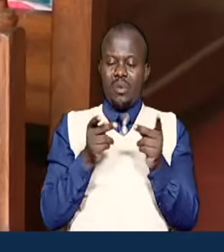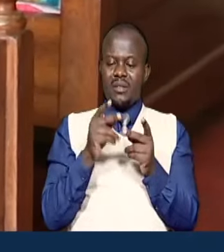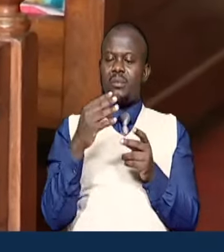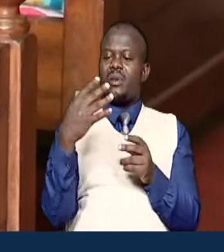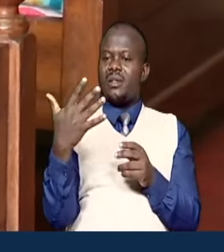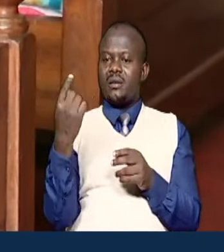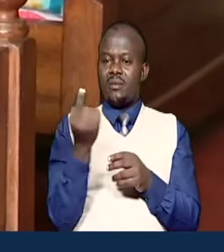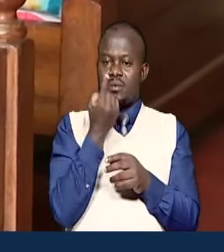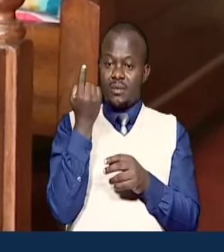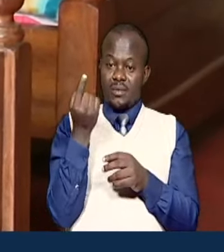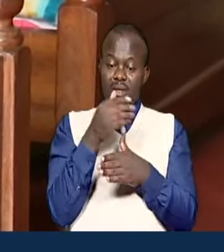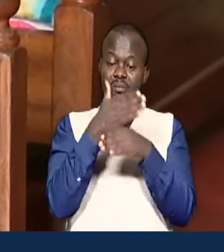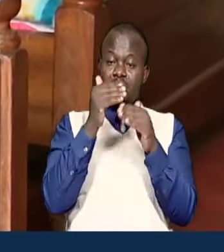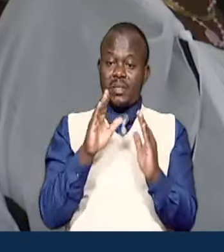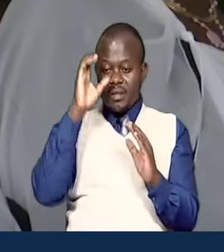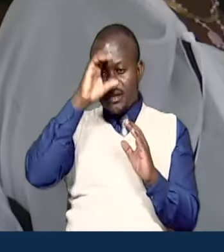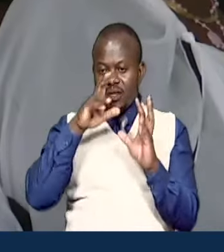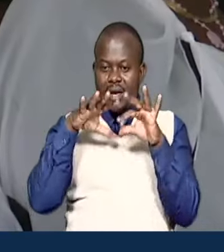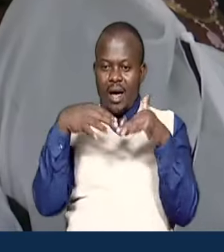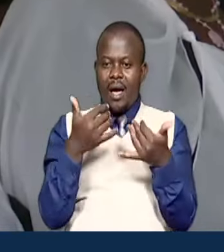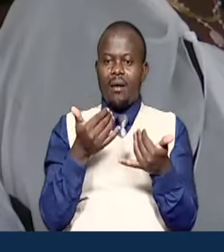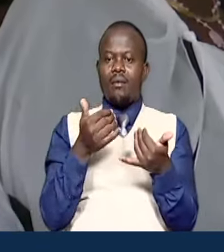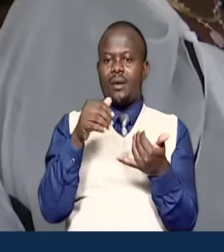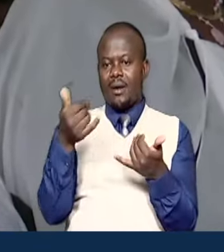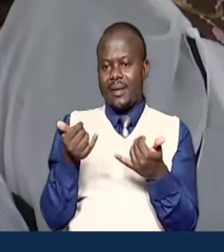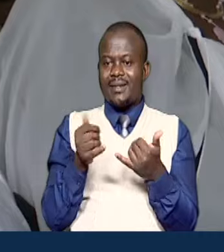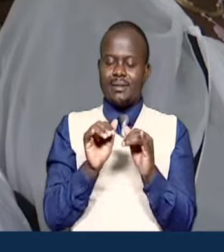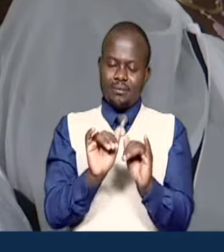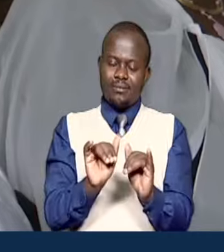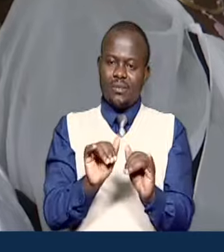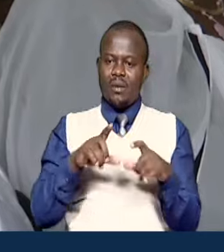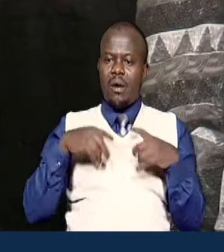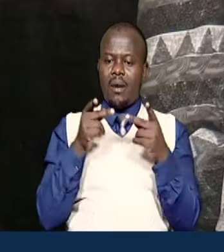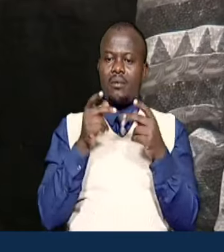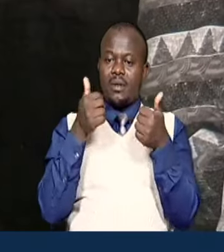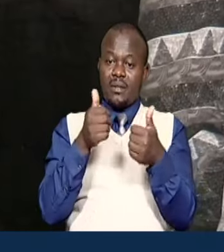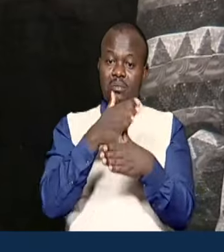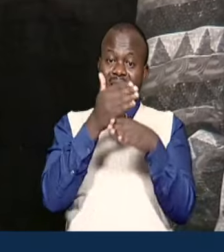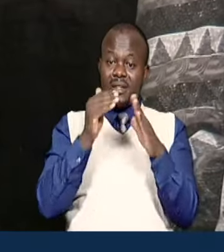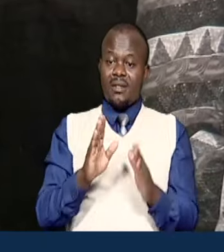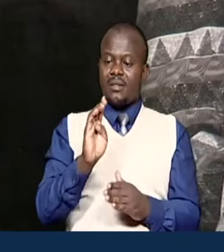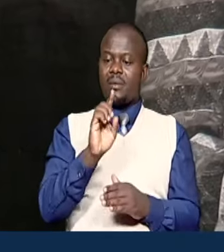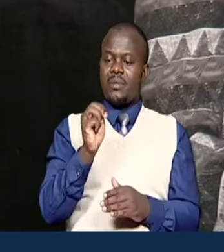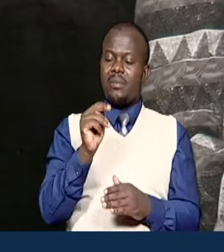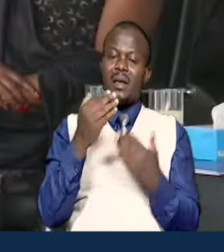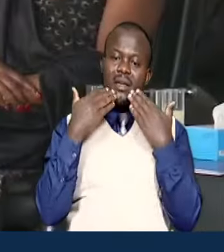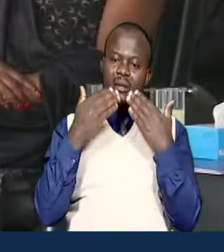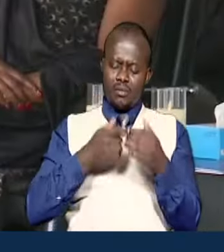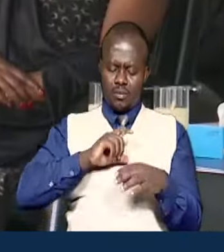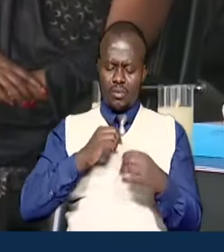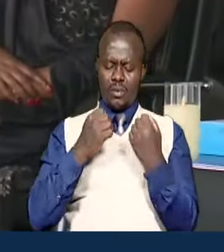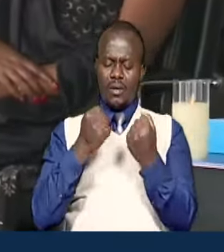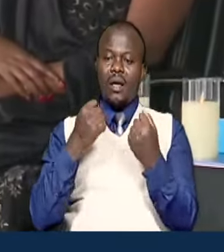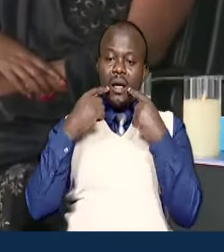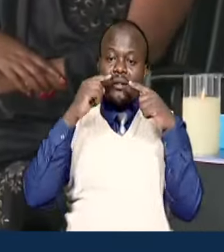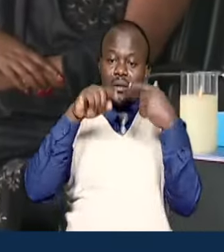gusa. Iyi minisiteri ikaba irimo gushakisha uko abasaguka batuzwa neza. Minisitiri Bizimana kandi yashimye ubutwari bw'aba babyeyi, avuga